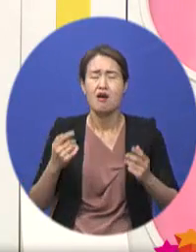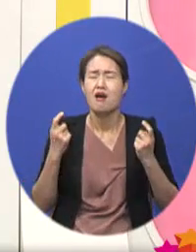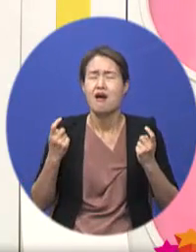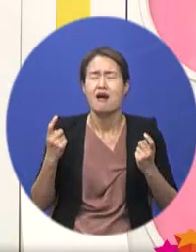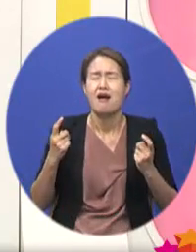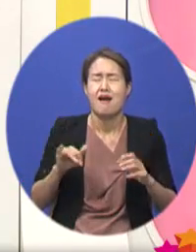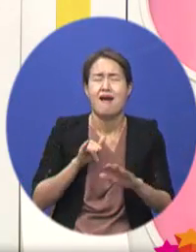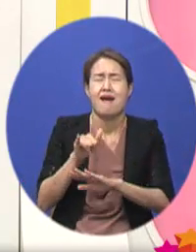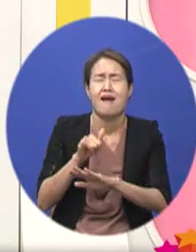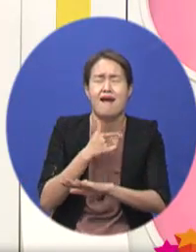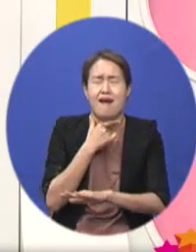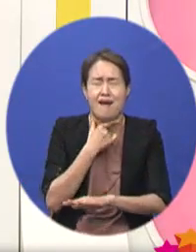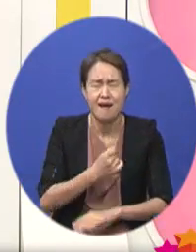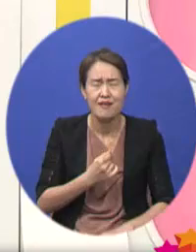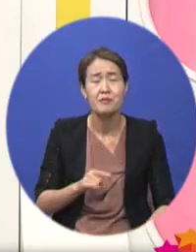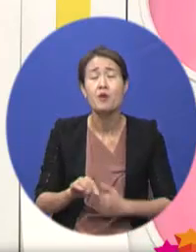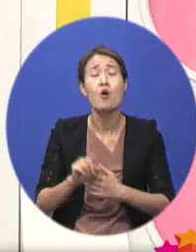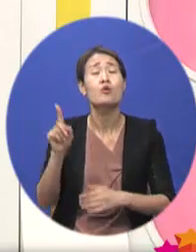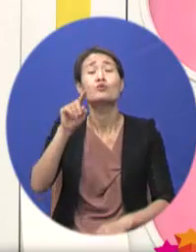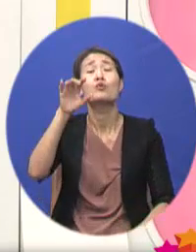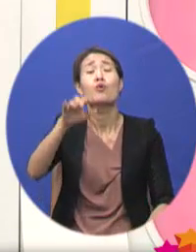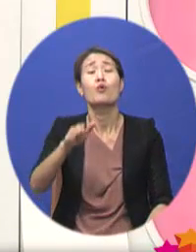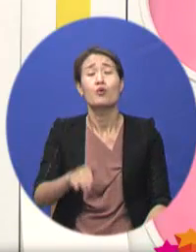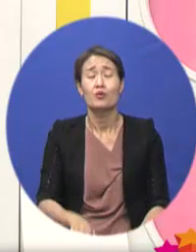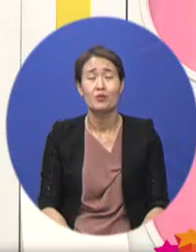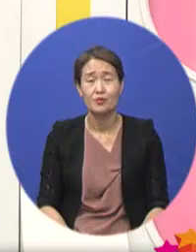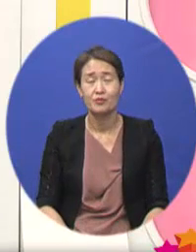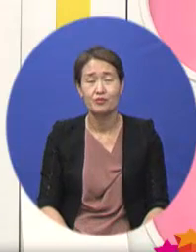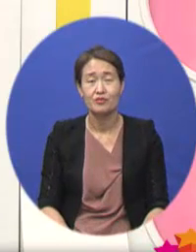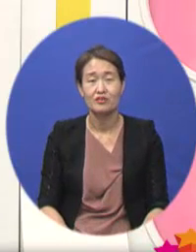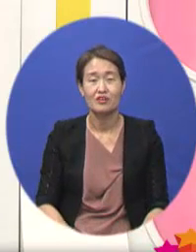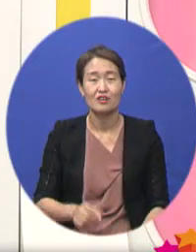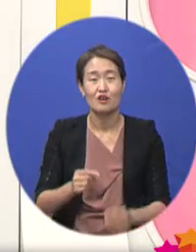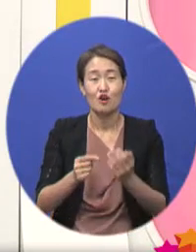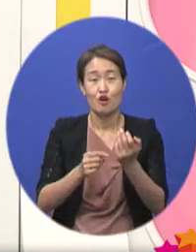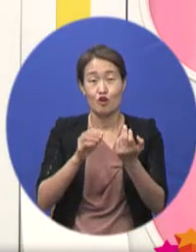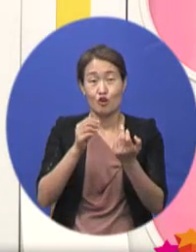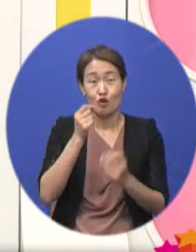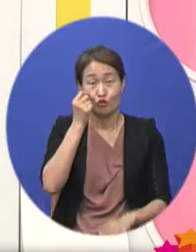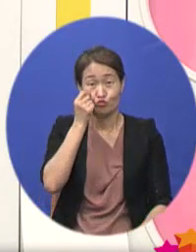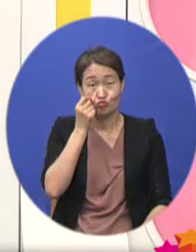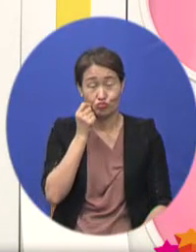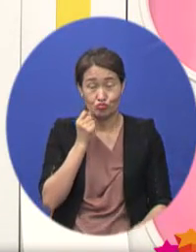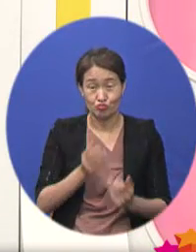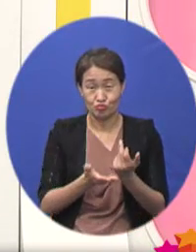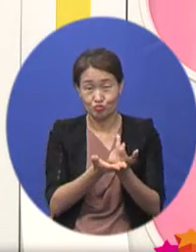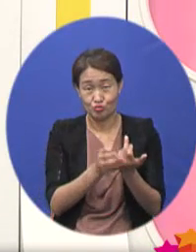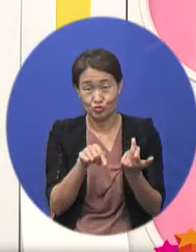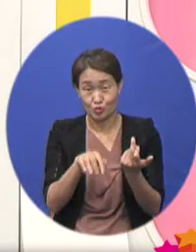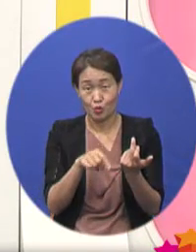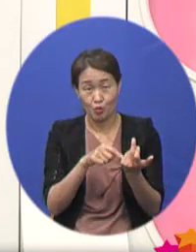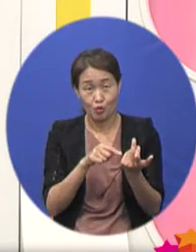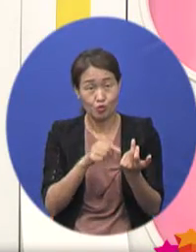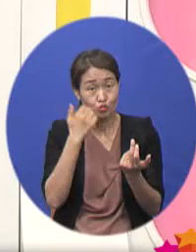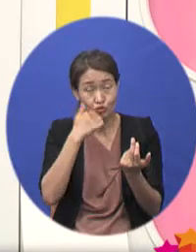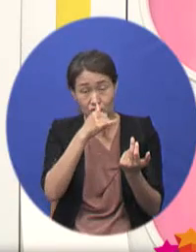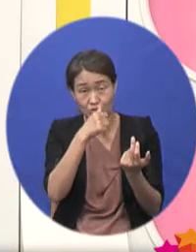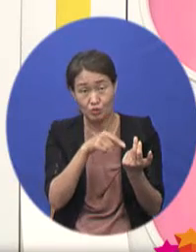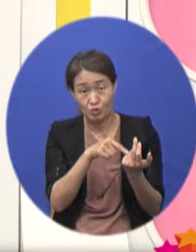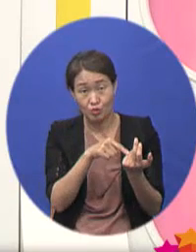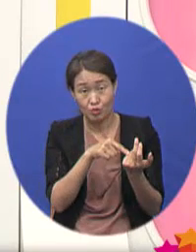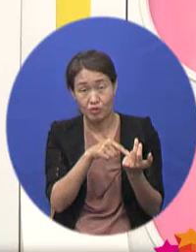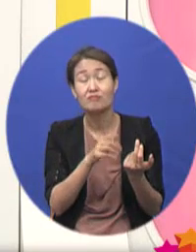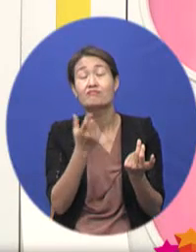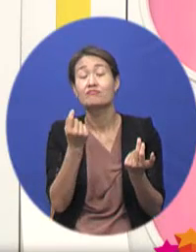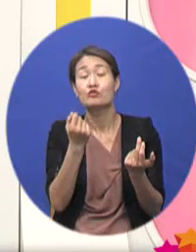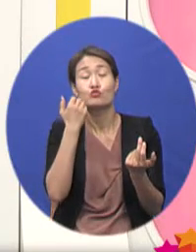대로 가보십시오. 한번 어디 가고 싶어요? 어, 그거 괜찮다. 네. 울릉도입니다. 울릉도? 어, 울릉도에 네. 누가 계시나요?